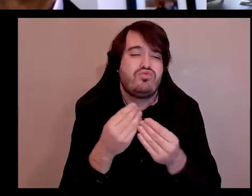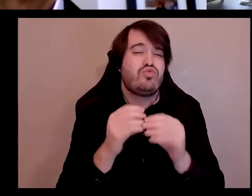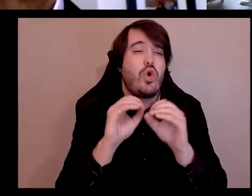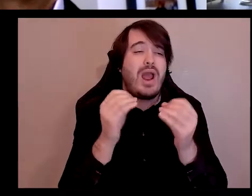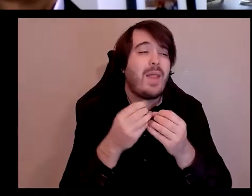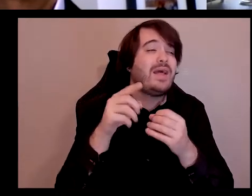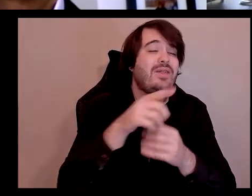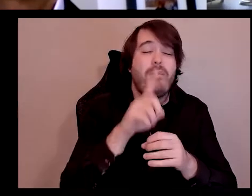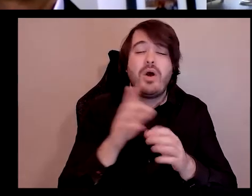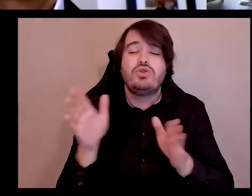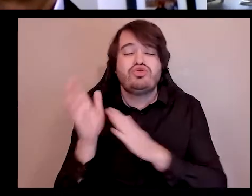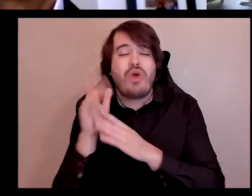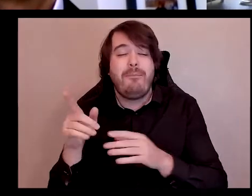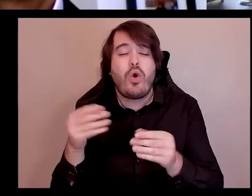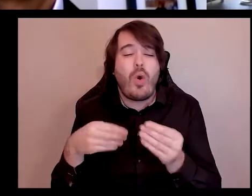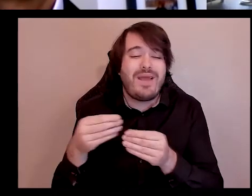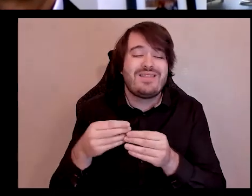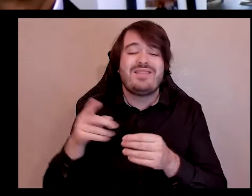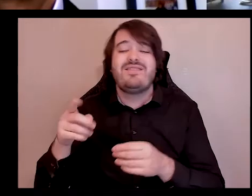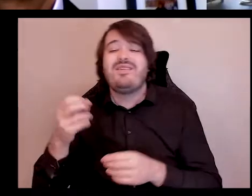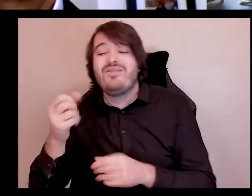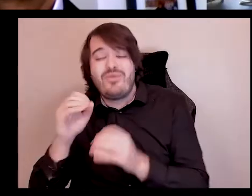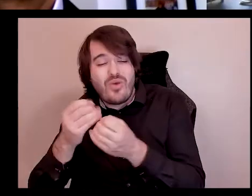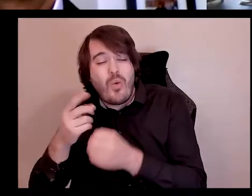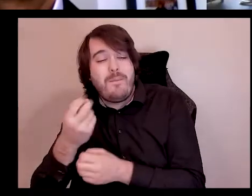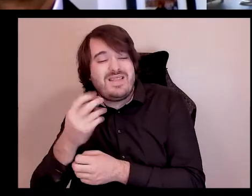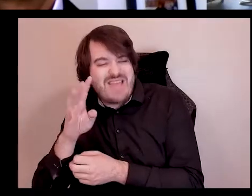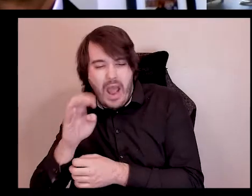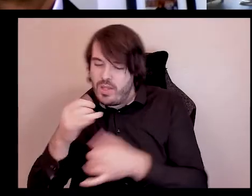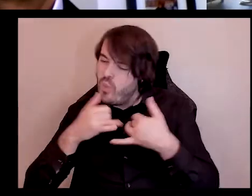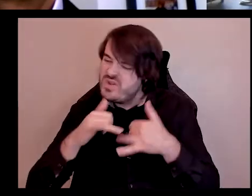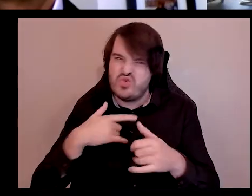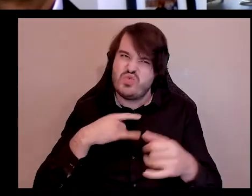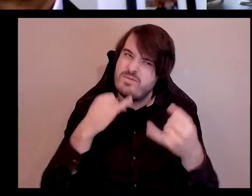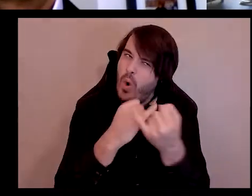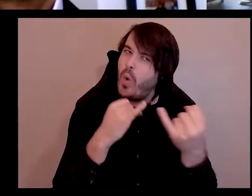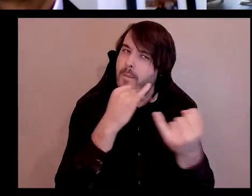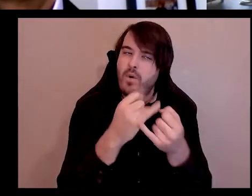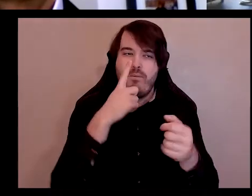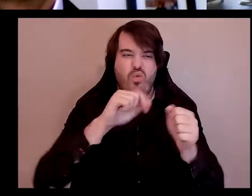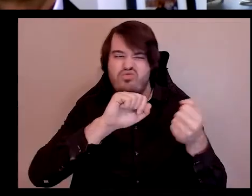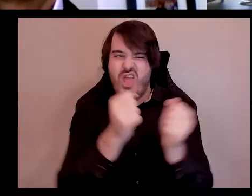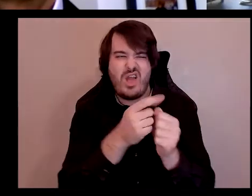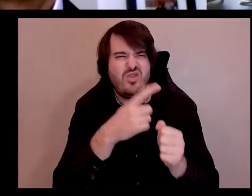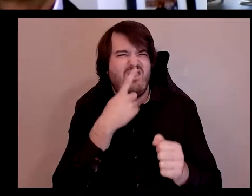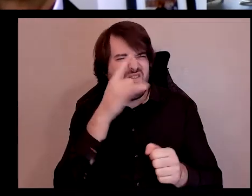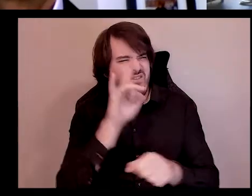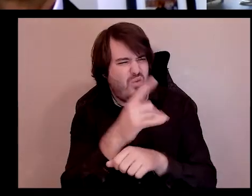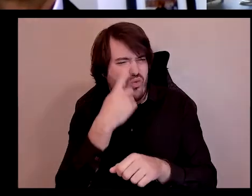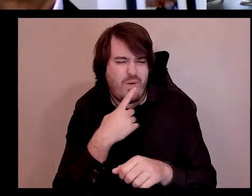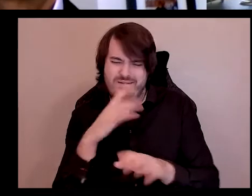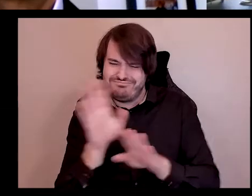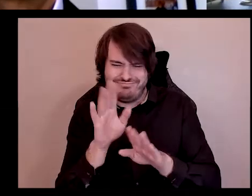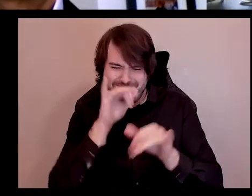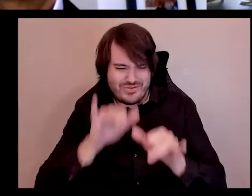Puis non, à l'intérieur, je ne me sens pas comme ça. Bien, alors, faites-vous-en pas, vous n'êtes pas tout seul. Et des organisations comme la Chambre de commerce et la Midi 40,